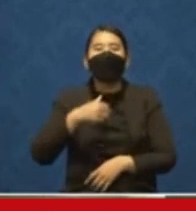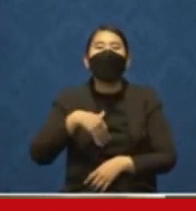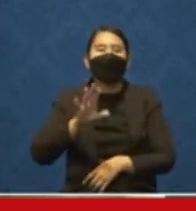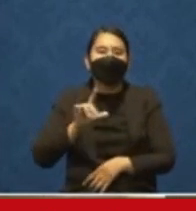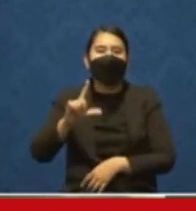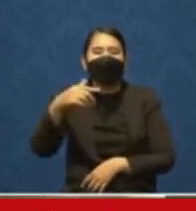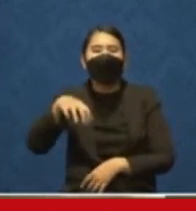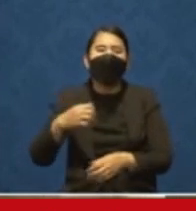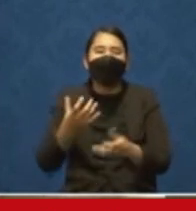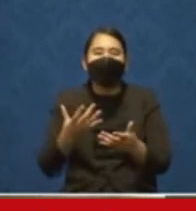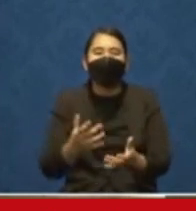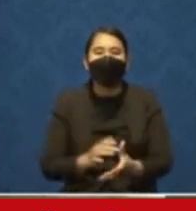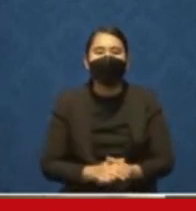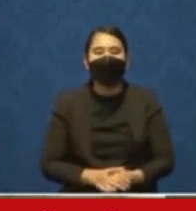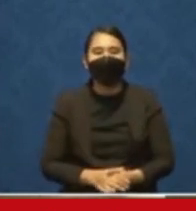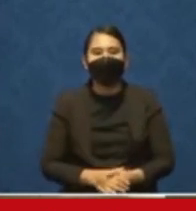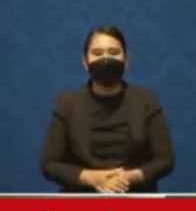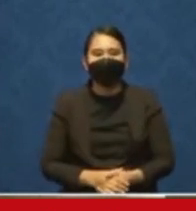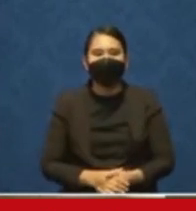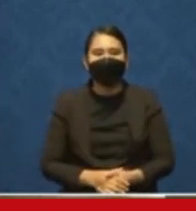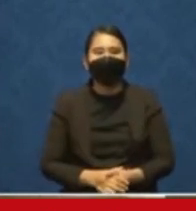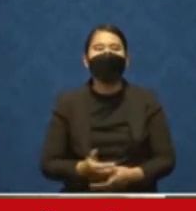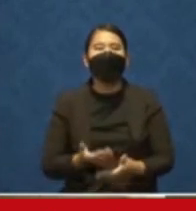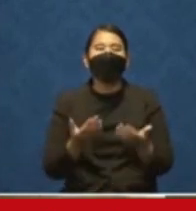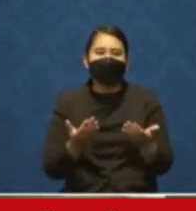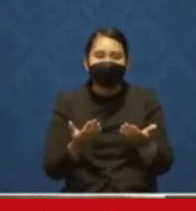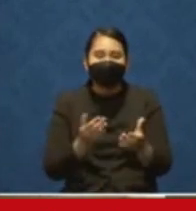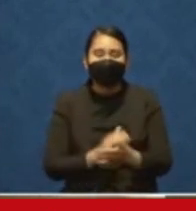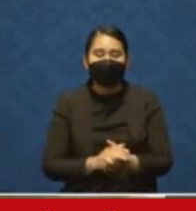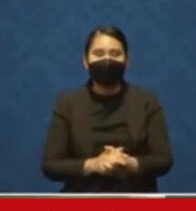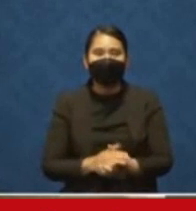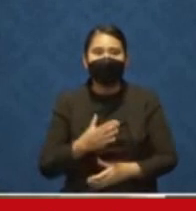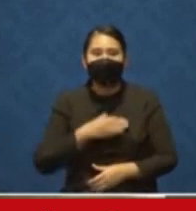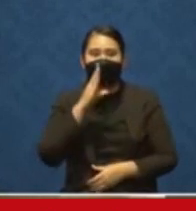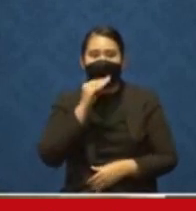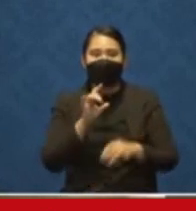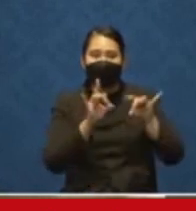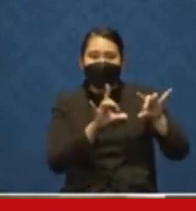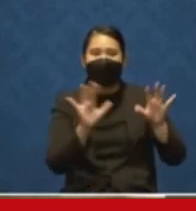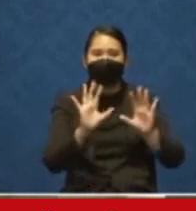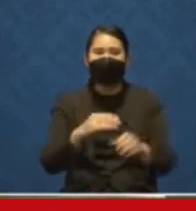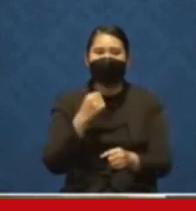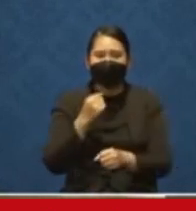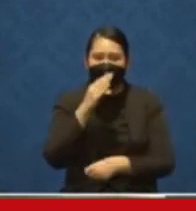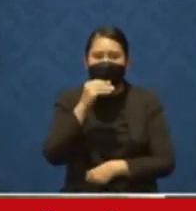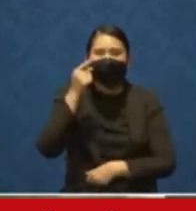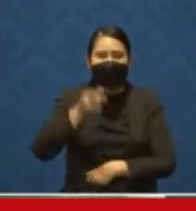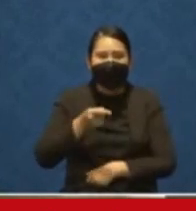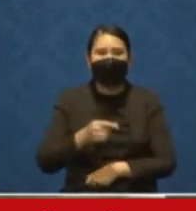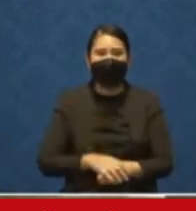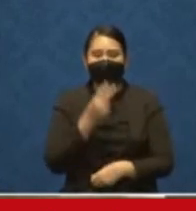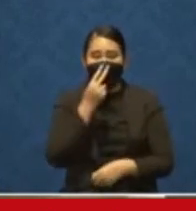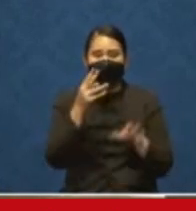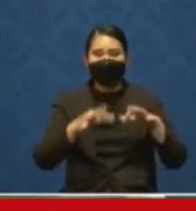เขาแล้วนี่แสดงว่าประชาชนเขาสนใจแต่นายกประยุทธ์ตอบประโยคเดียวนะเรื่องเงินทอนก็คนทำไปได้